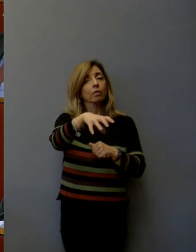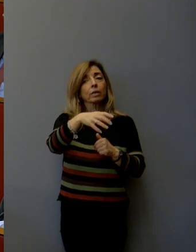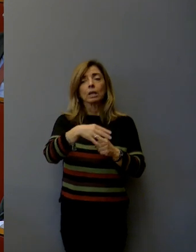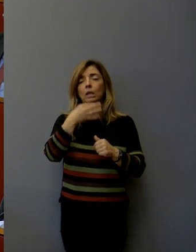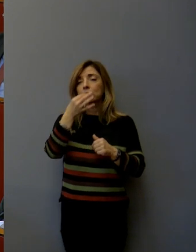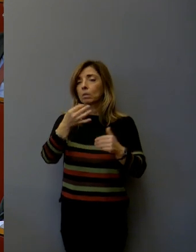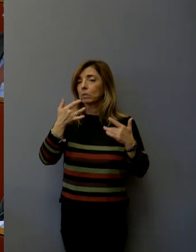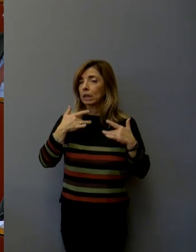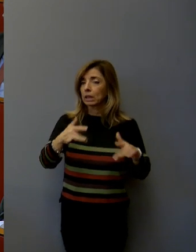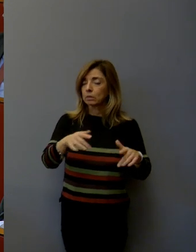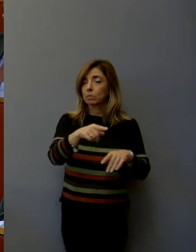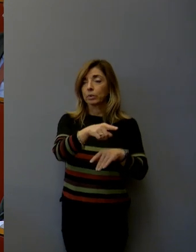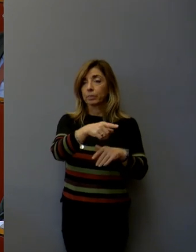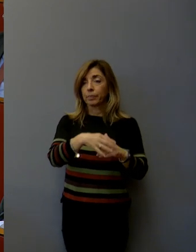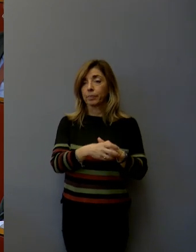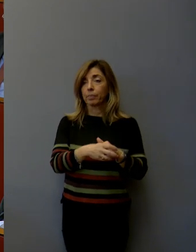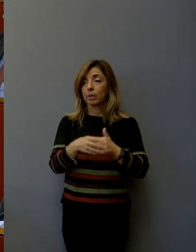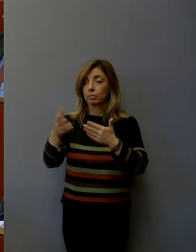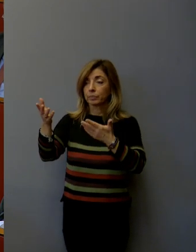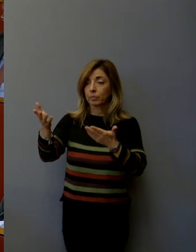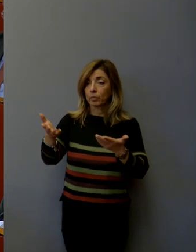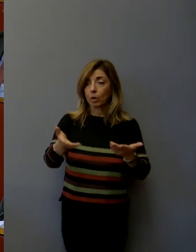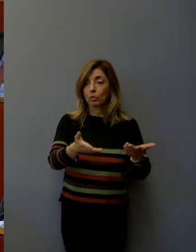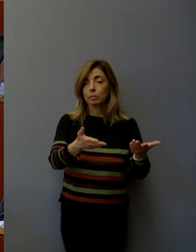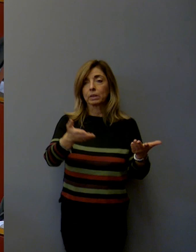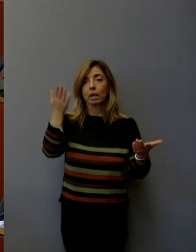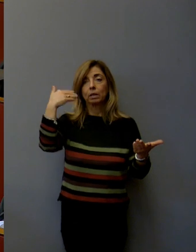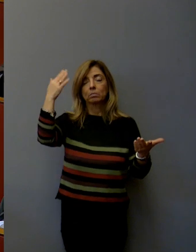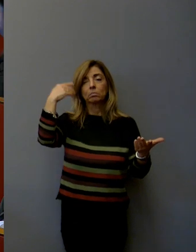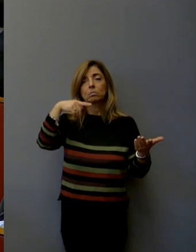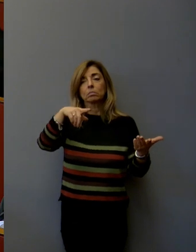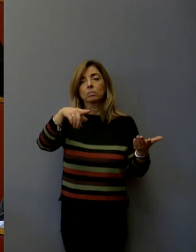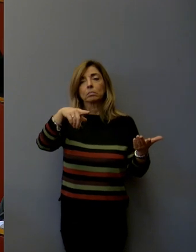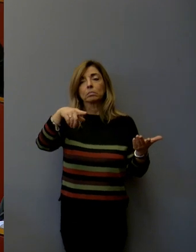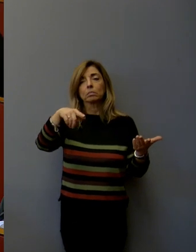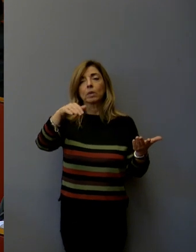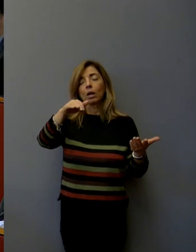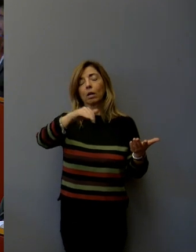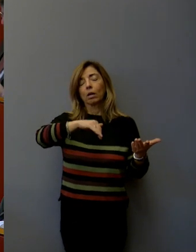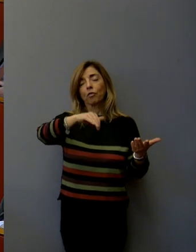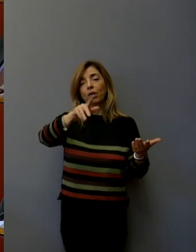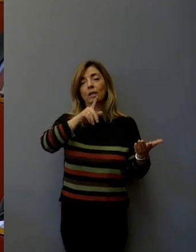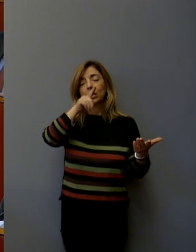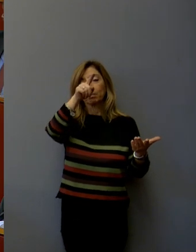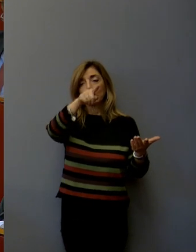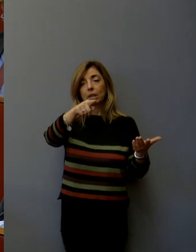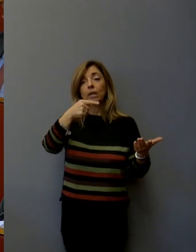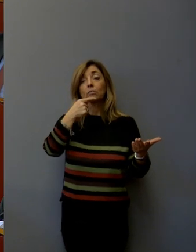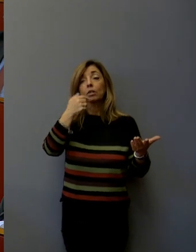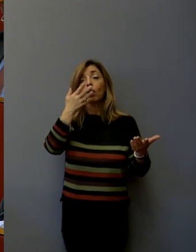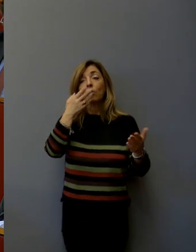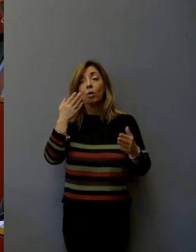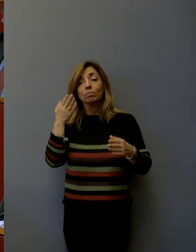ha come dire ospitare quando era in via Sampierdarena Chi volesse visitare i suoi interni così